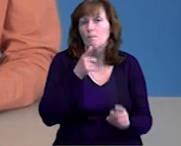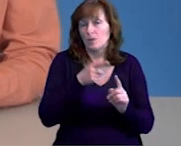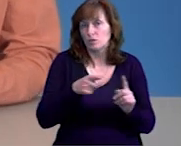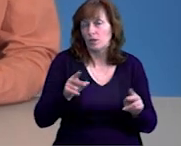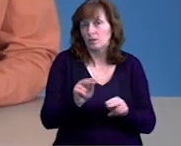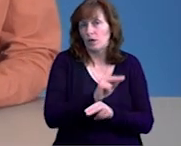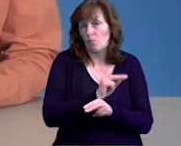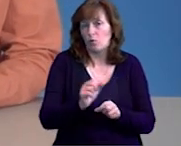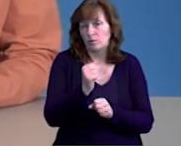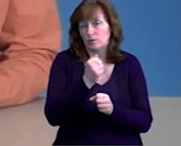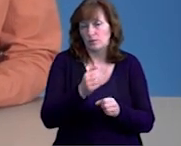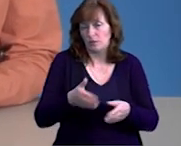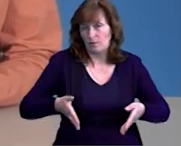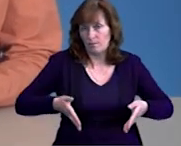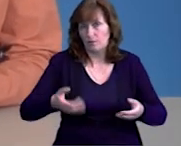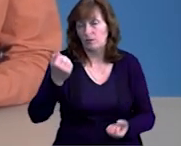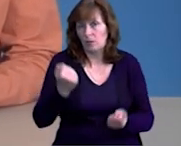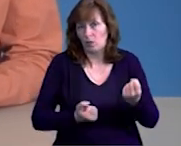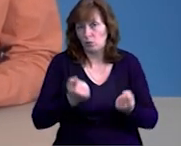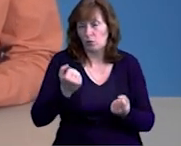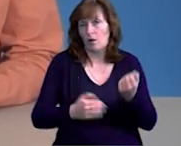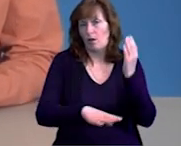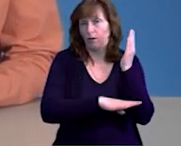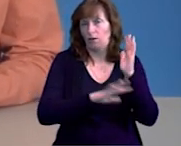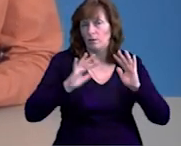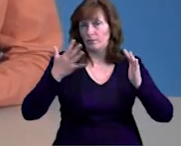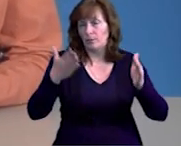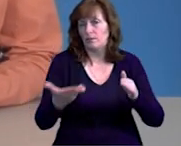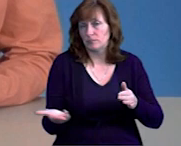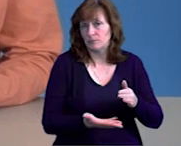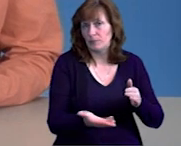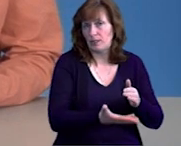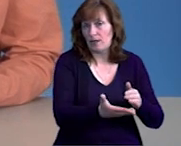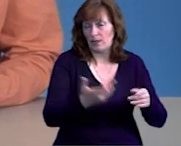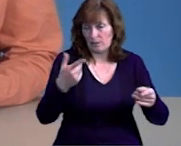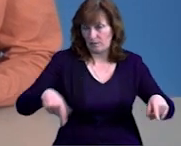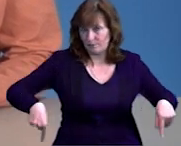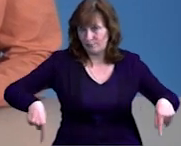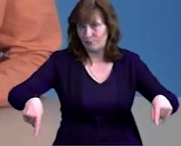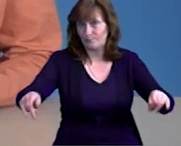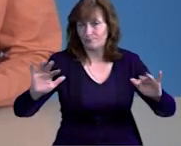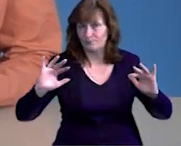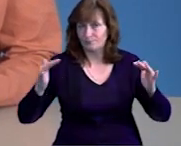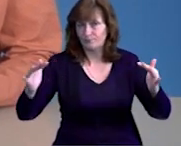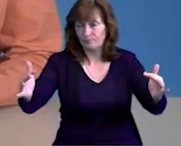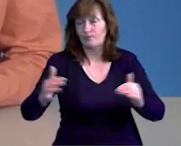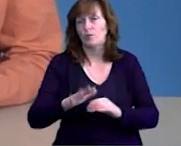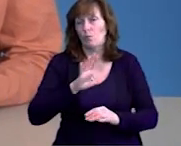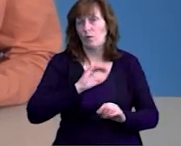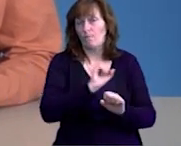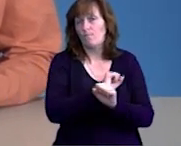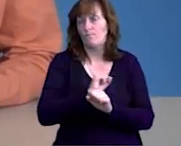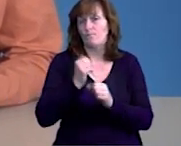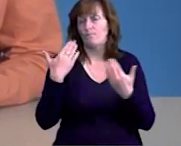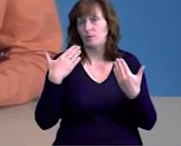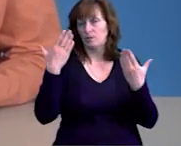Під час ремонту тротуару на вулиці Гончій спиляли ряд лип та пару кленів, які росли на узбіччі дороги. Роботи проводив Зеленбуд у